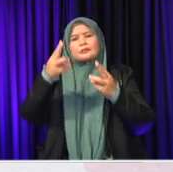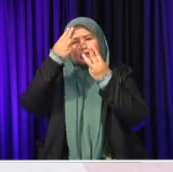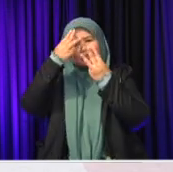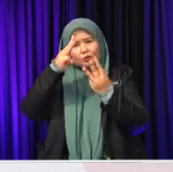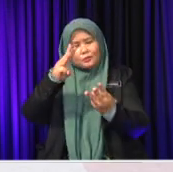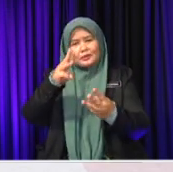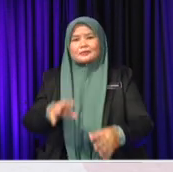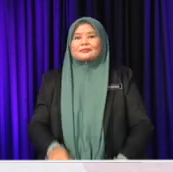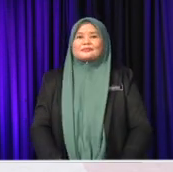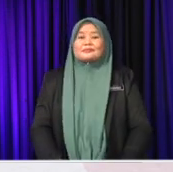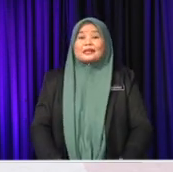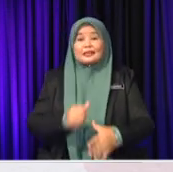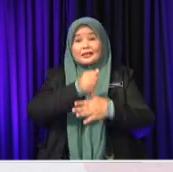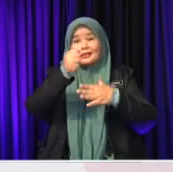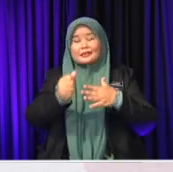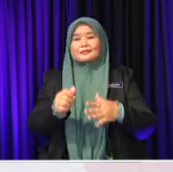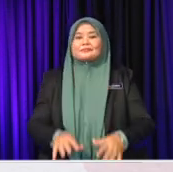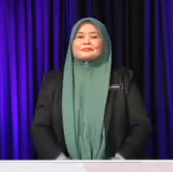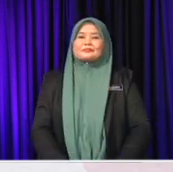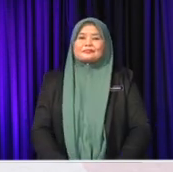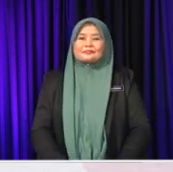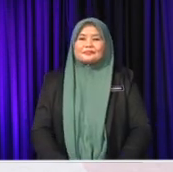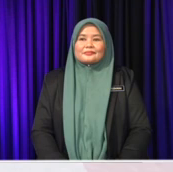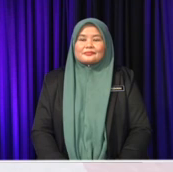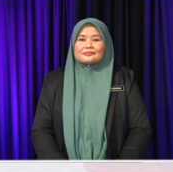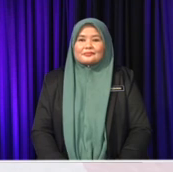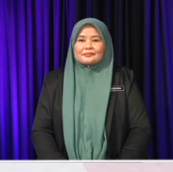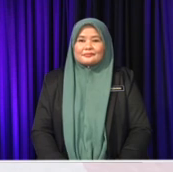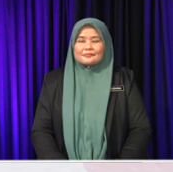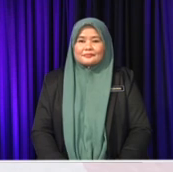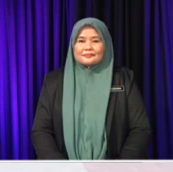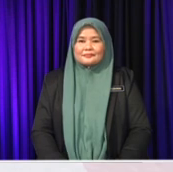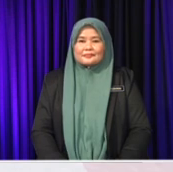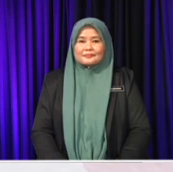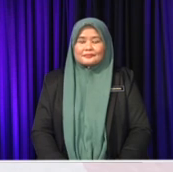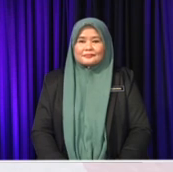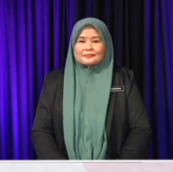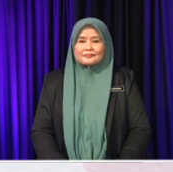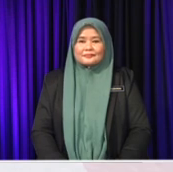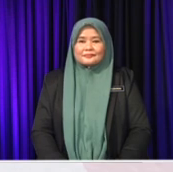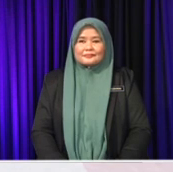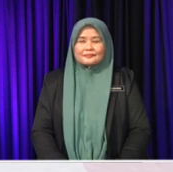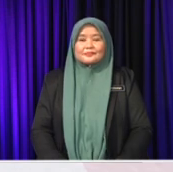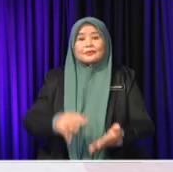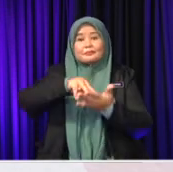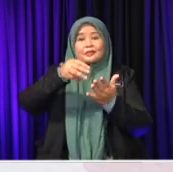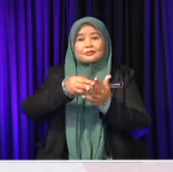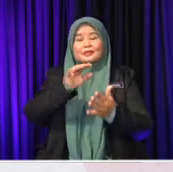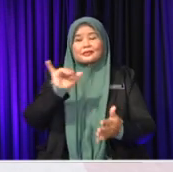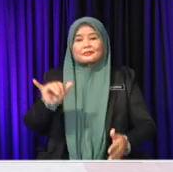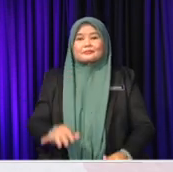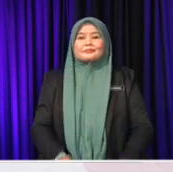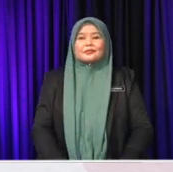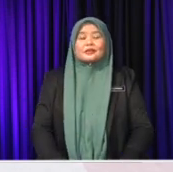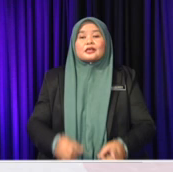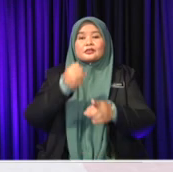terakhir sekali potongan yang terakhir Innallaha Alimun Khabir kayak apa maksudnya